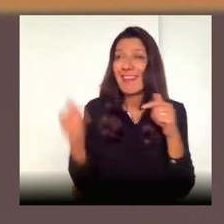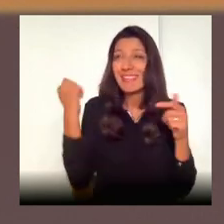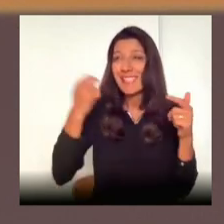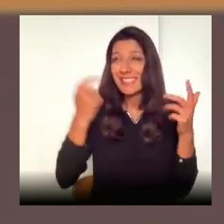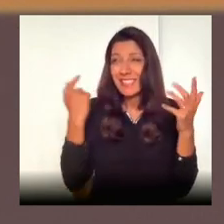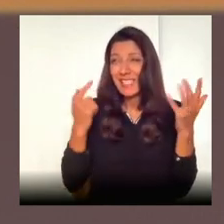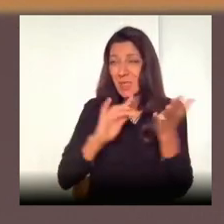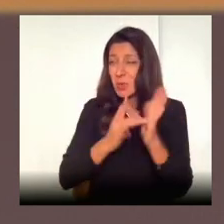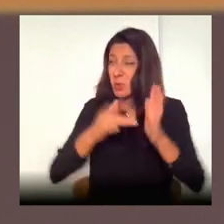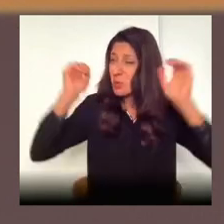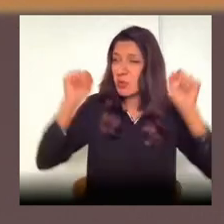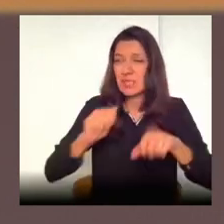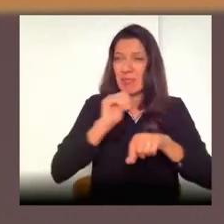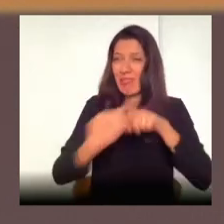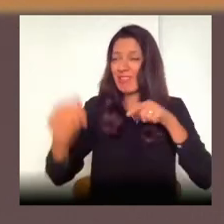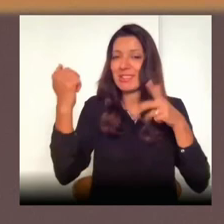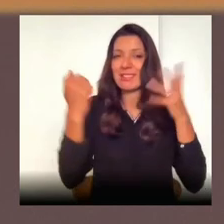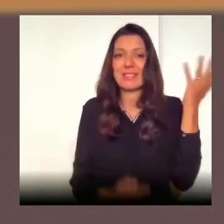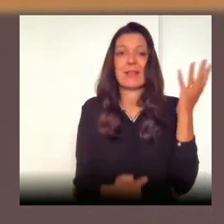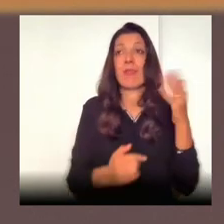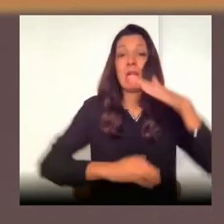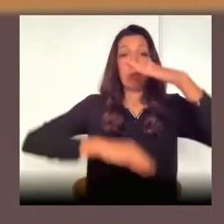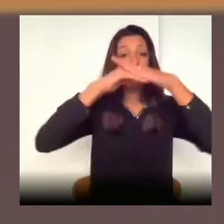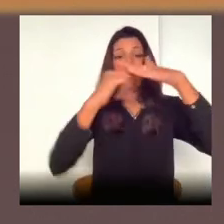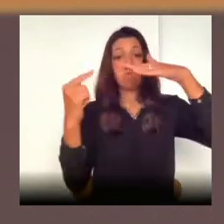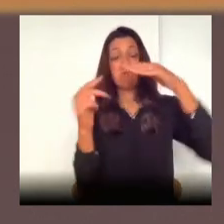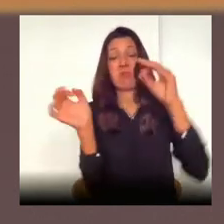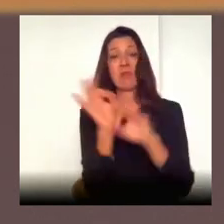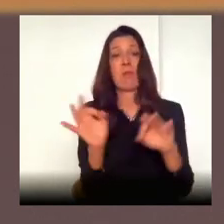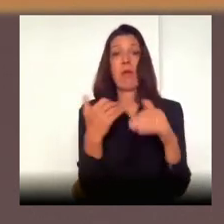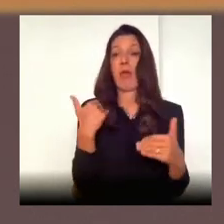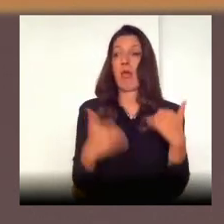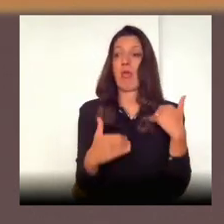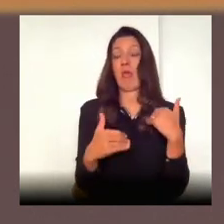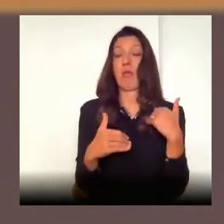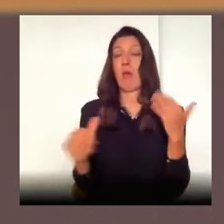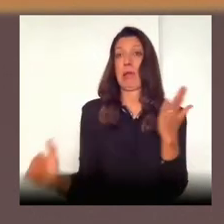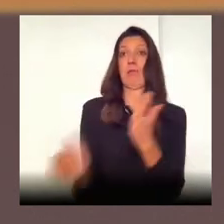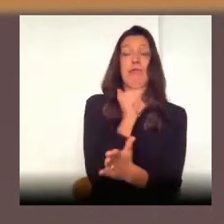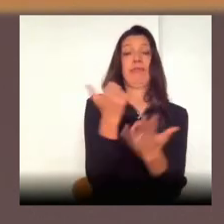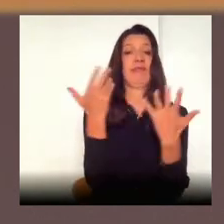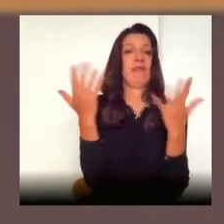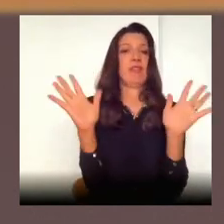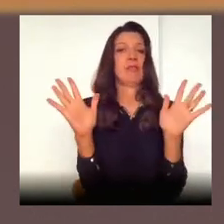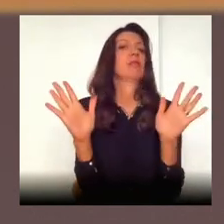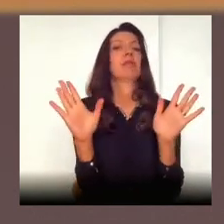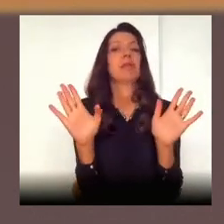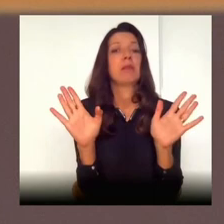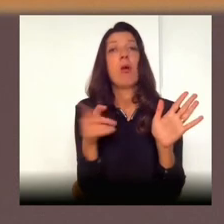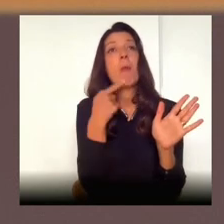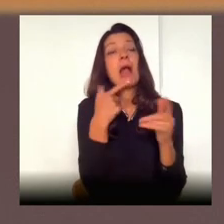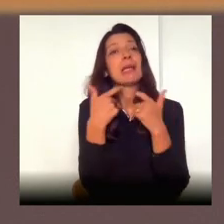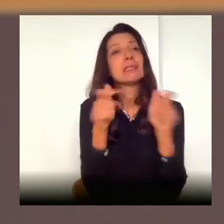possible de mettre en place, la limite n'existe pas. L'handicap est totalement gommé. Donc, on parle d'accessibilité, on